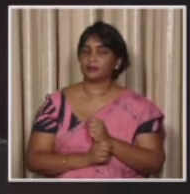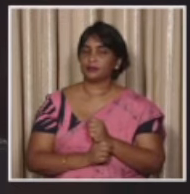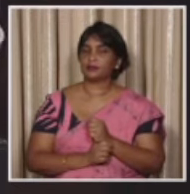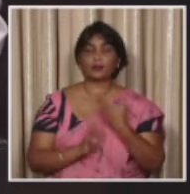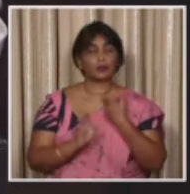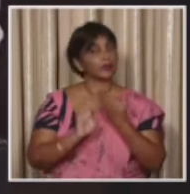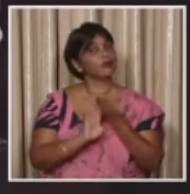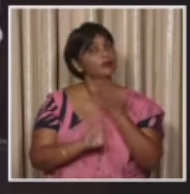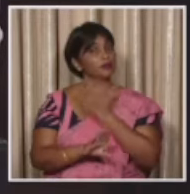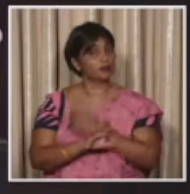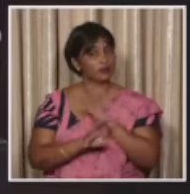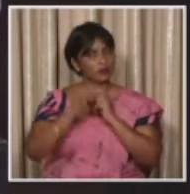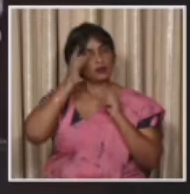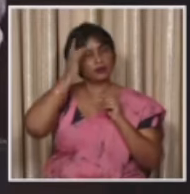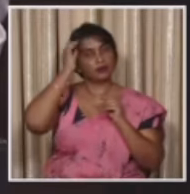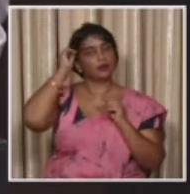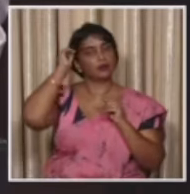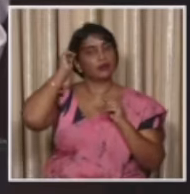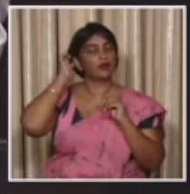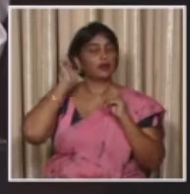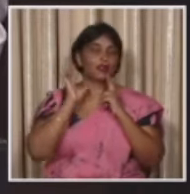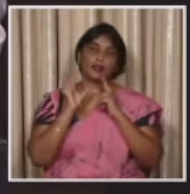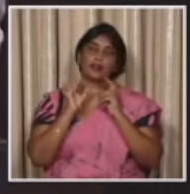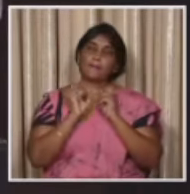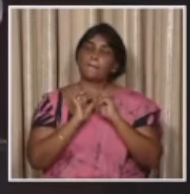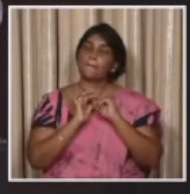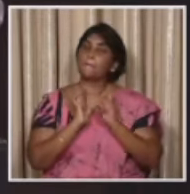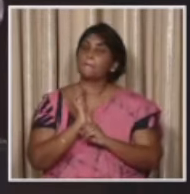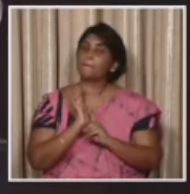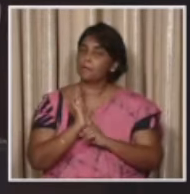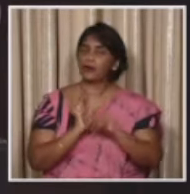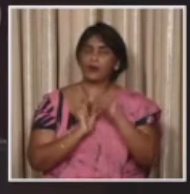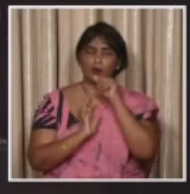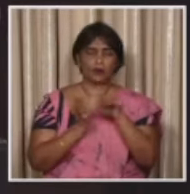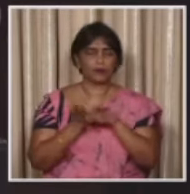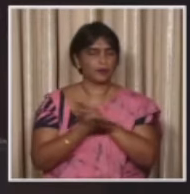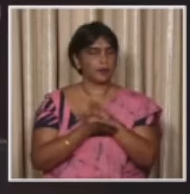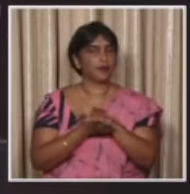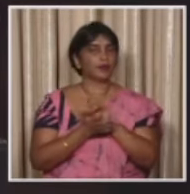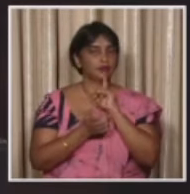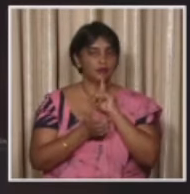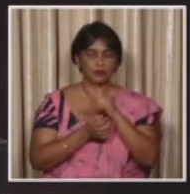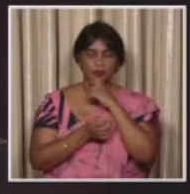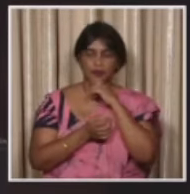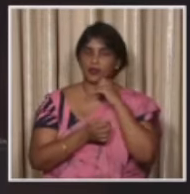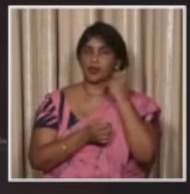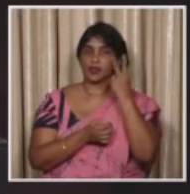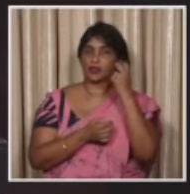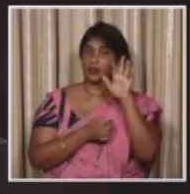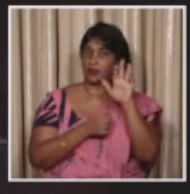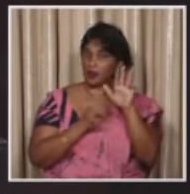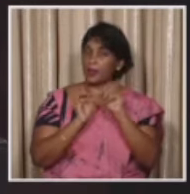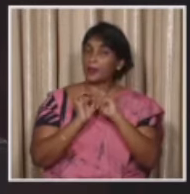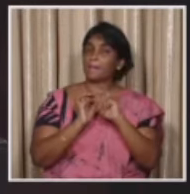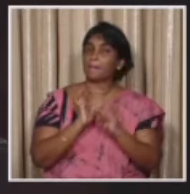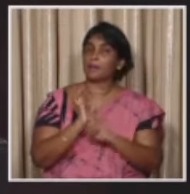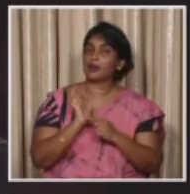මීට පෙර පනත්වල බොහොම පැහැදිලිව සඳහන් වෙලා තිබෙනවා 2009 පනතේ